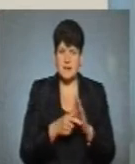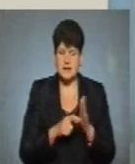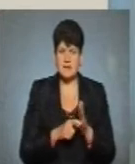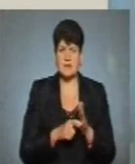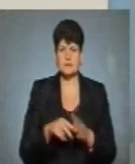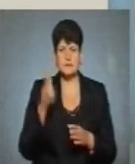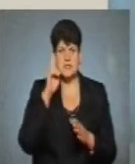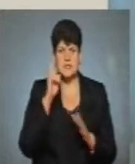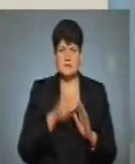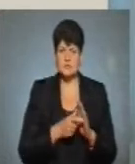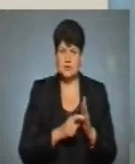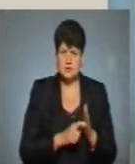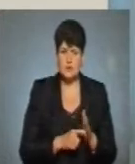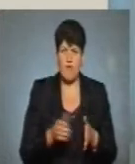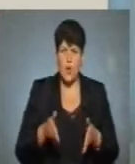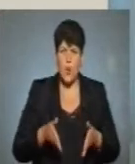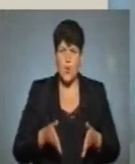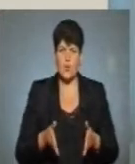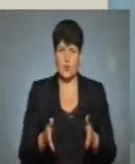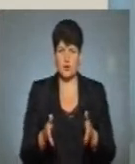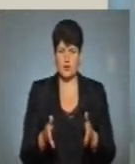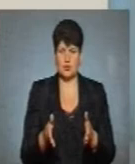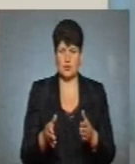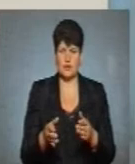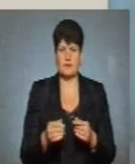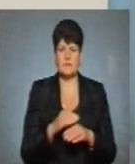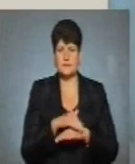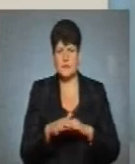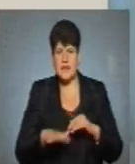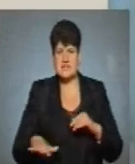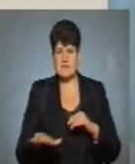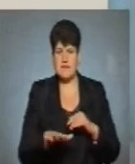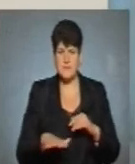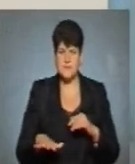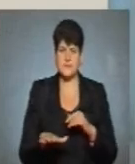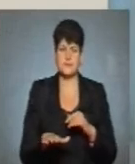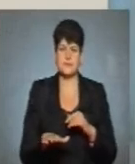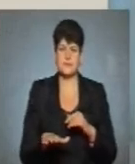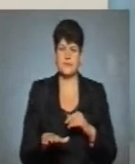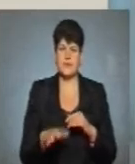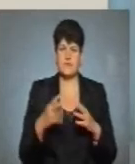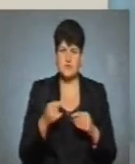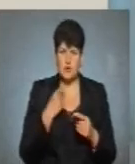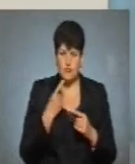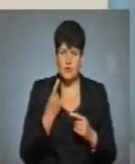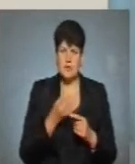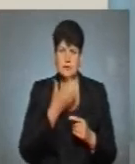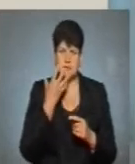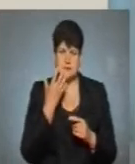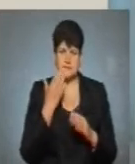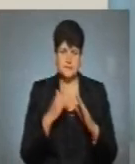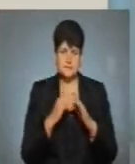санузлів, коридорів, асфальтного покриття. Я вже озвучувала ремонт термомодернізації.